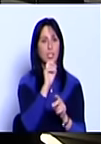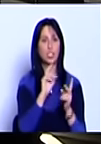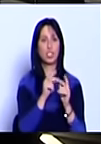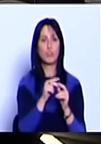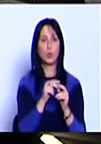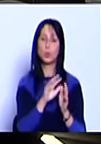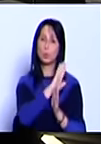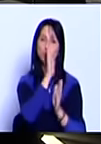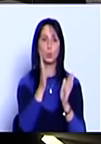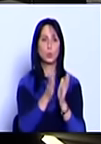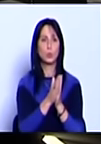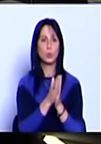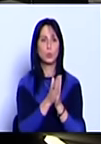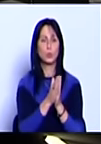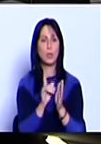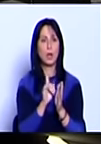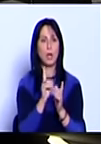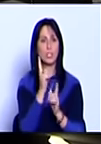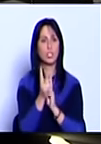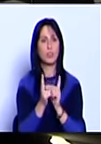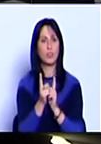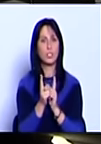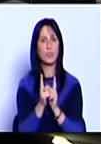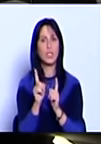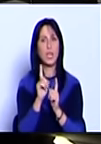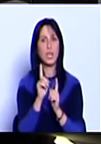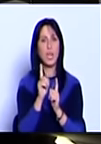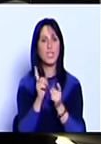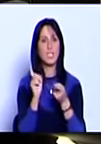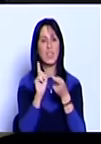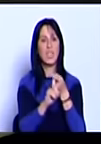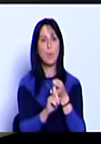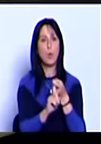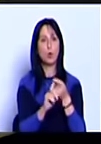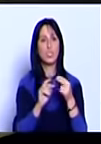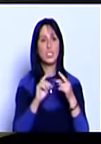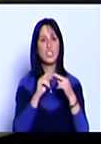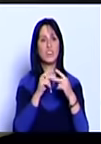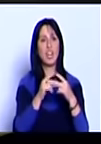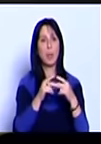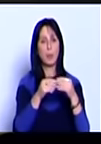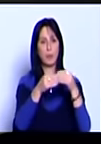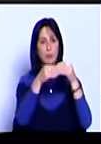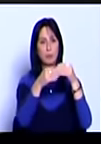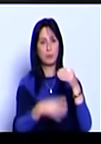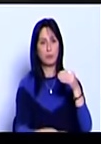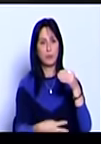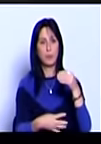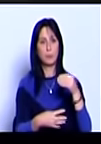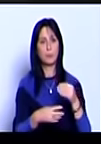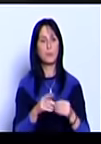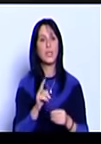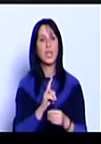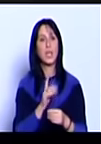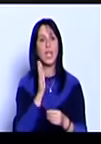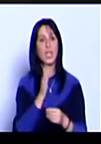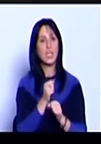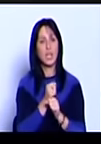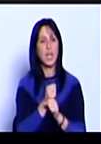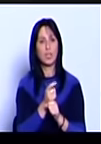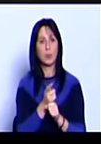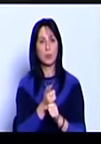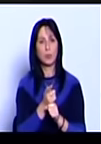შესაძლებელი თუ არსებობს რაღაც რაზეც არის დამოკიდებული ცვლილებები განხორციელდება თუ არა და ისიც არის